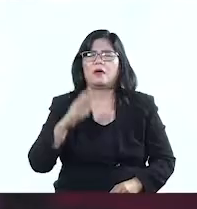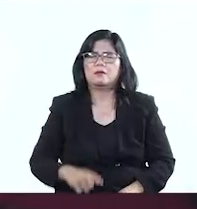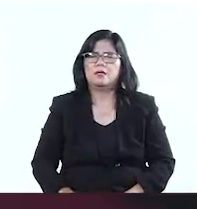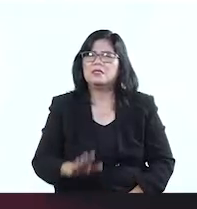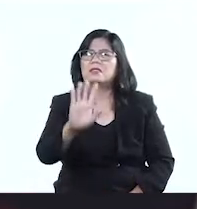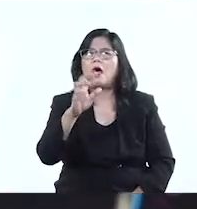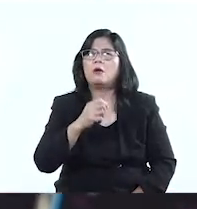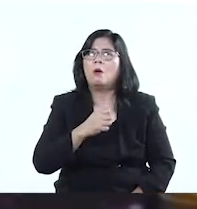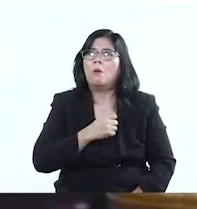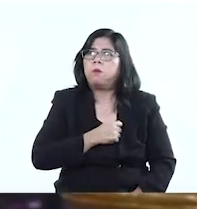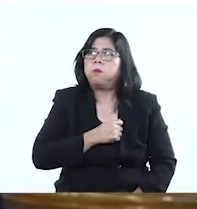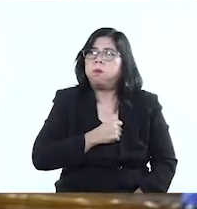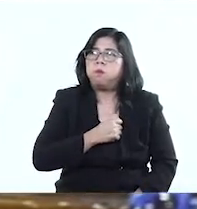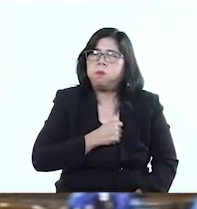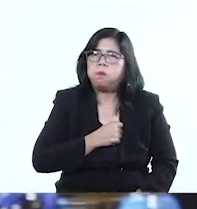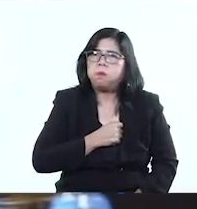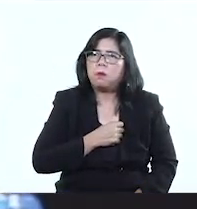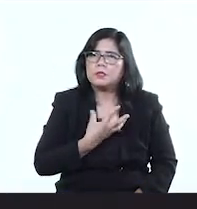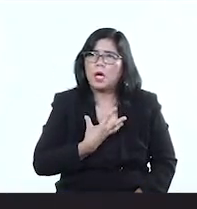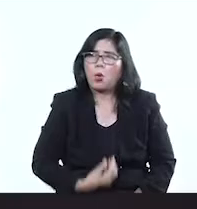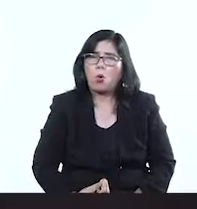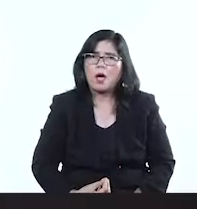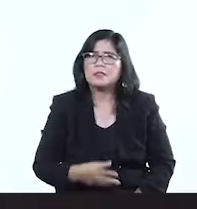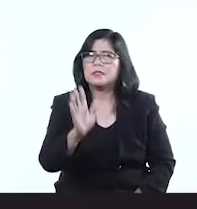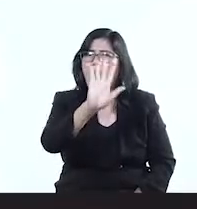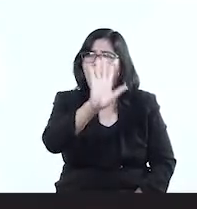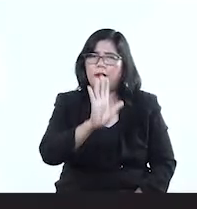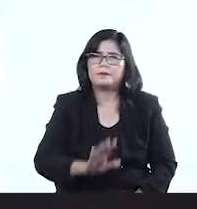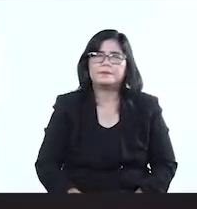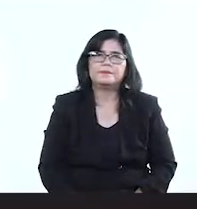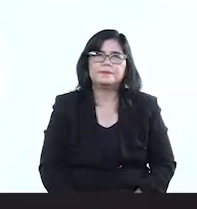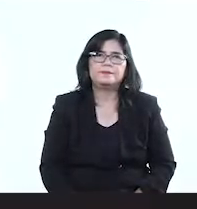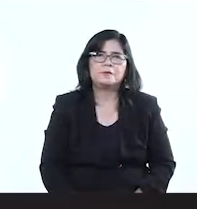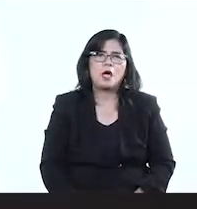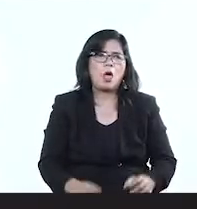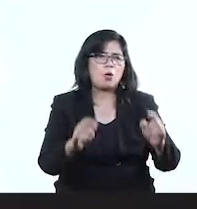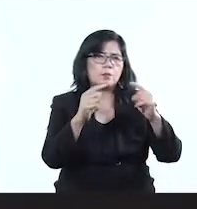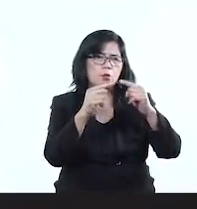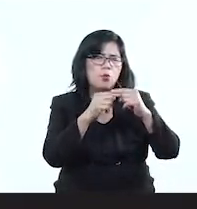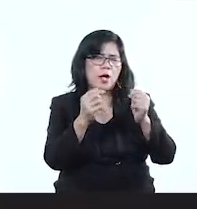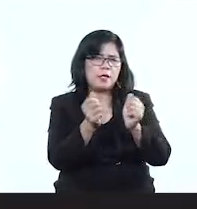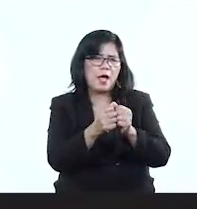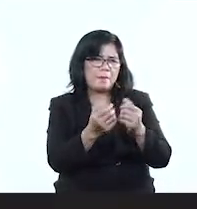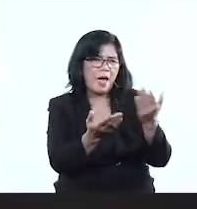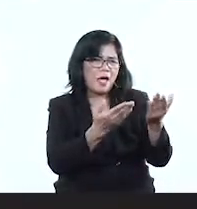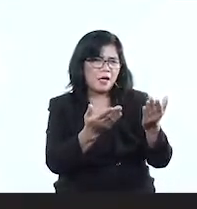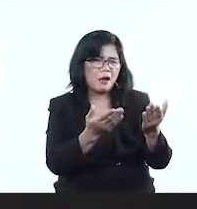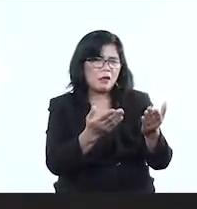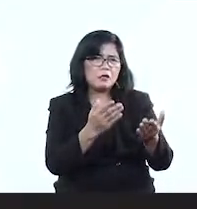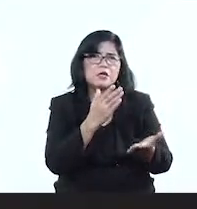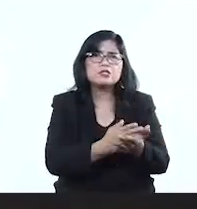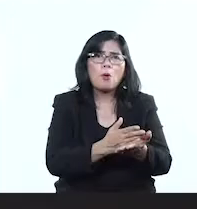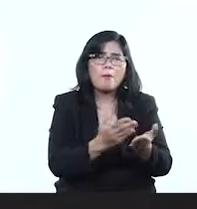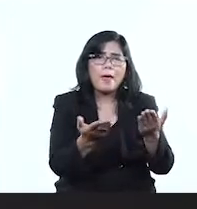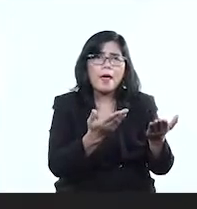kita dendam Hai Haruskah kita kecewa Ndro itu berhubungan dengan pelayanan Haruskah kita berhenti pelayaran karena